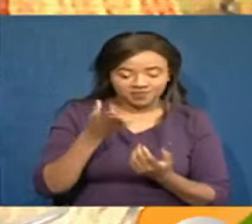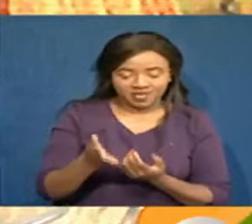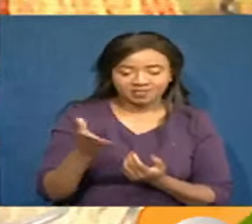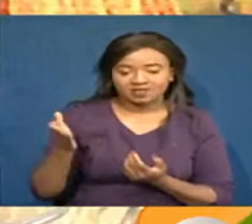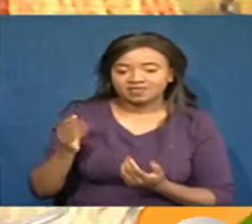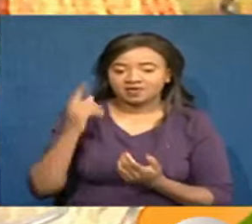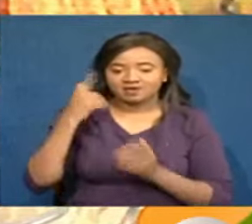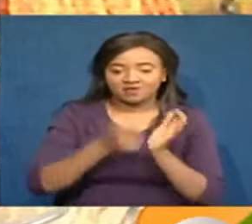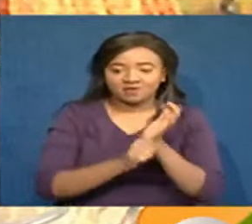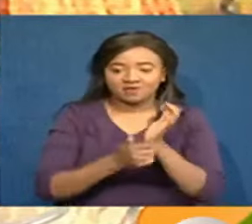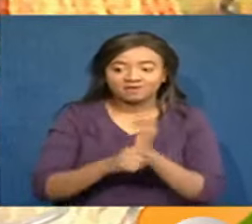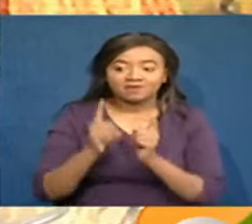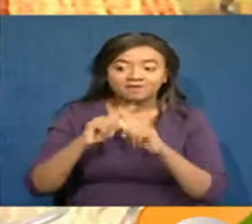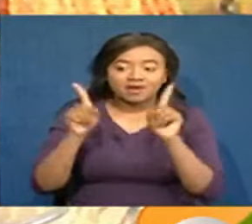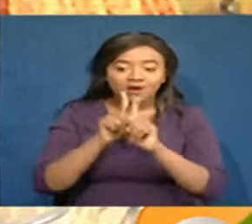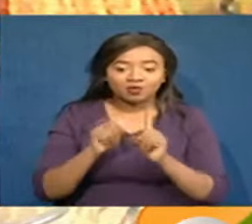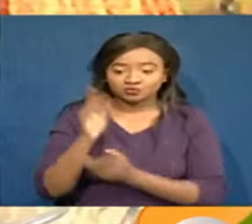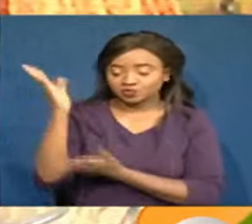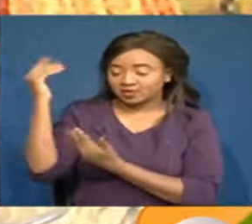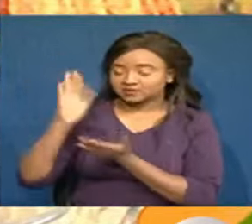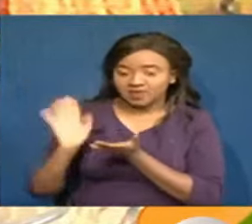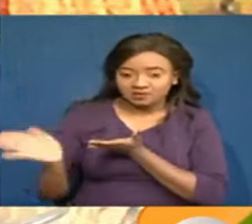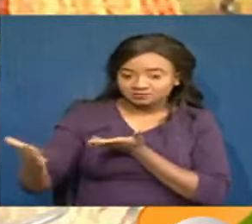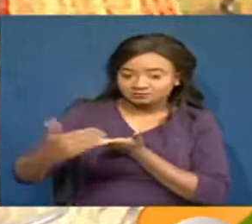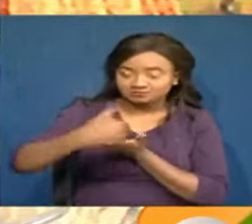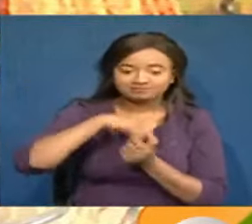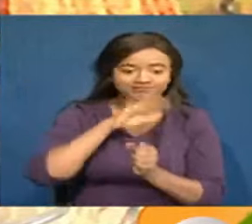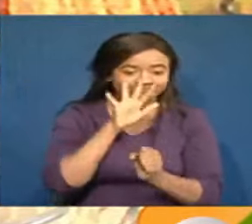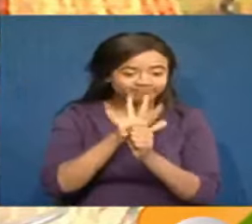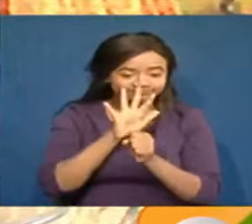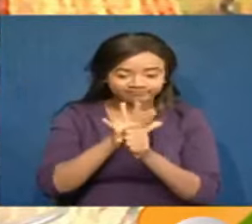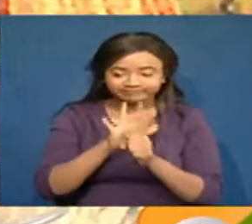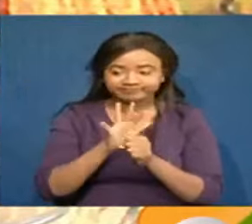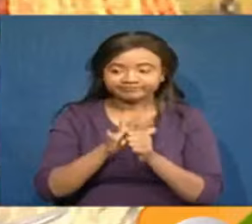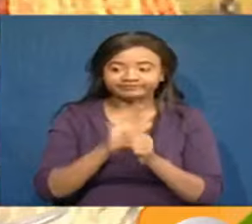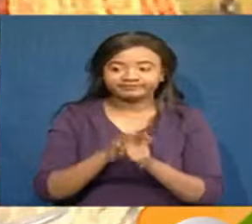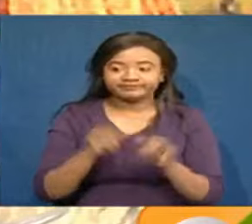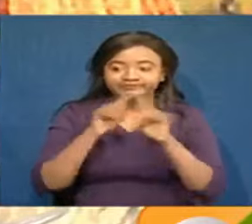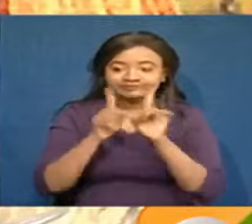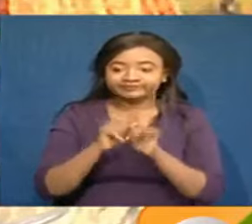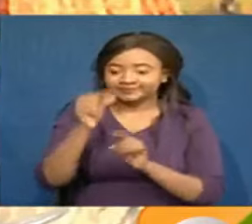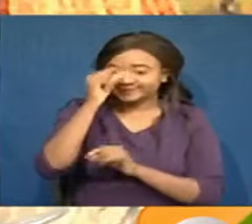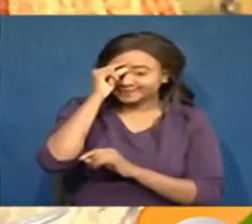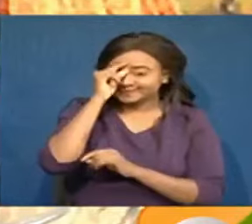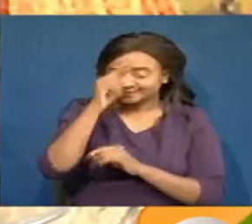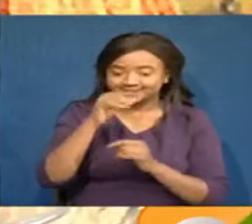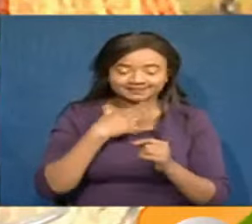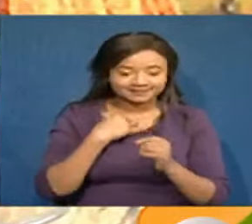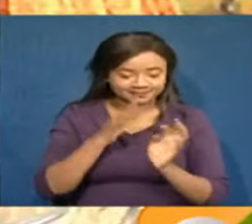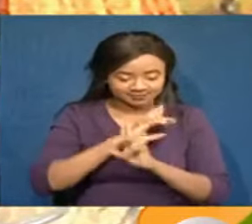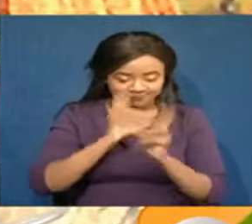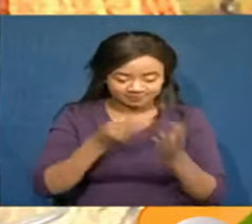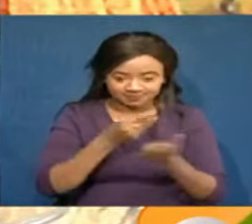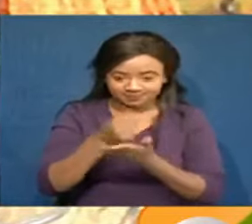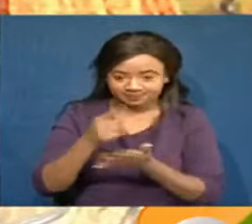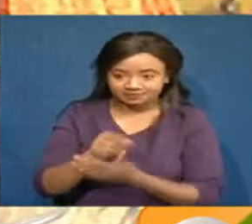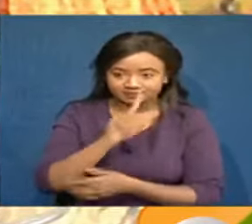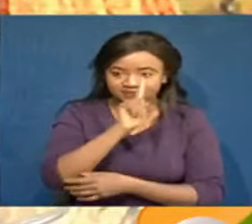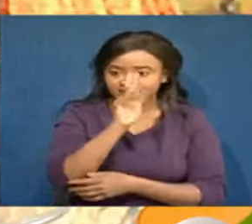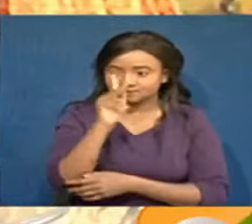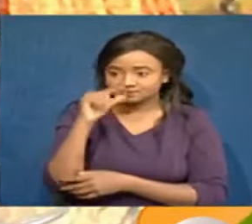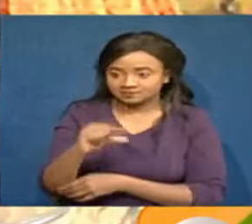ya takriban magunia milioni 7, lakini kwa upande mwingine serikali iko tayari kununua tu magunia milioni 1. Na